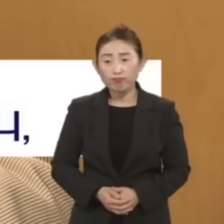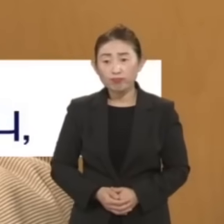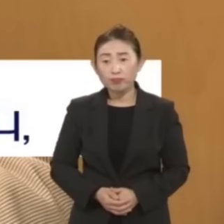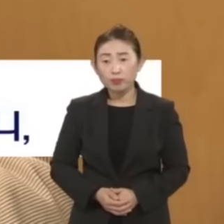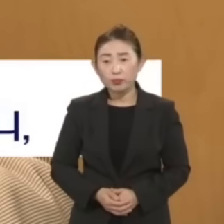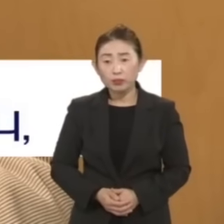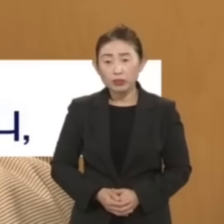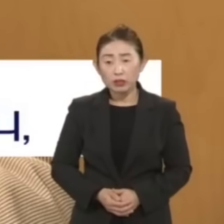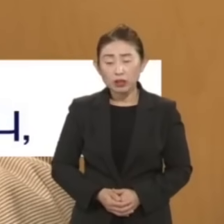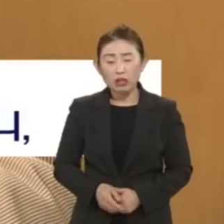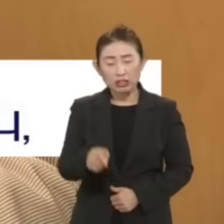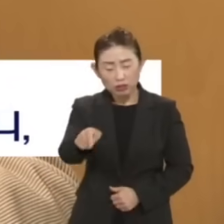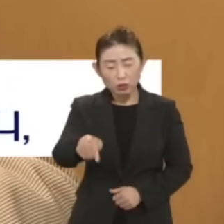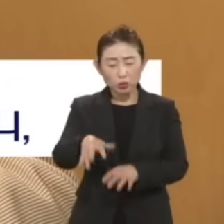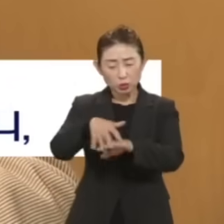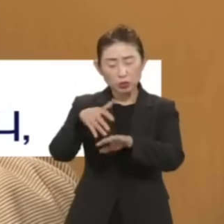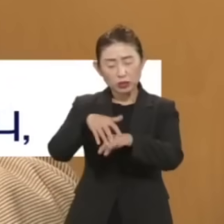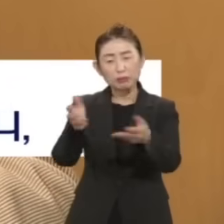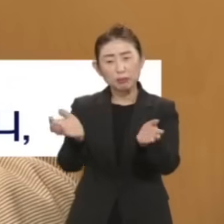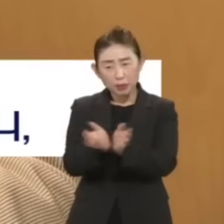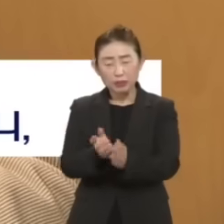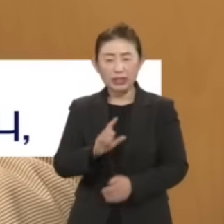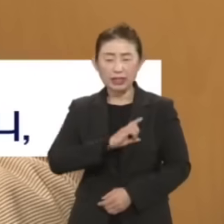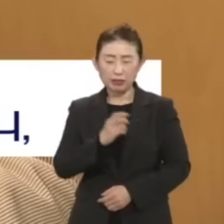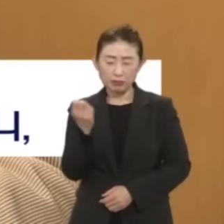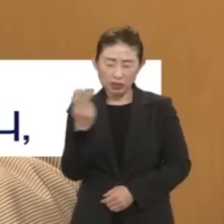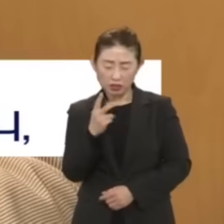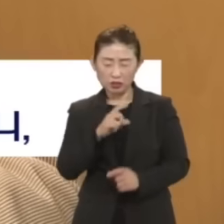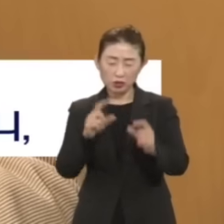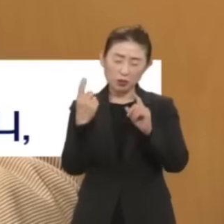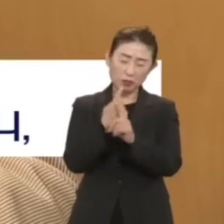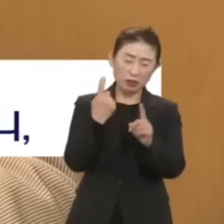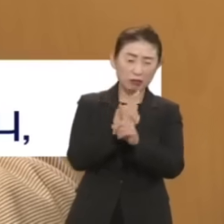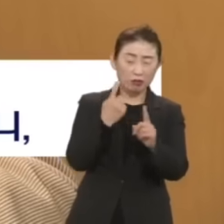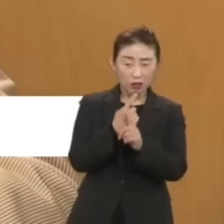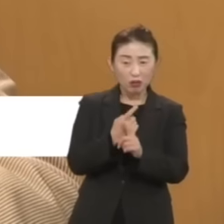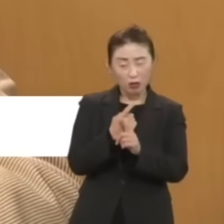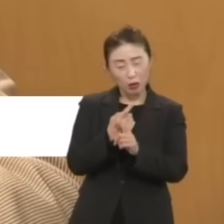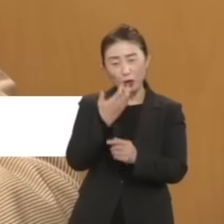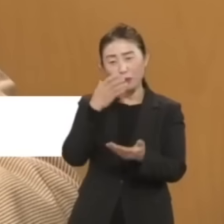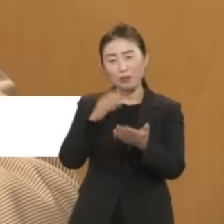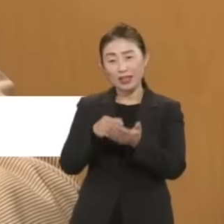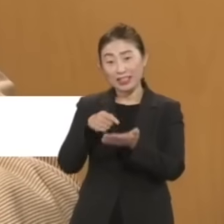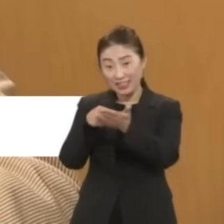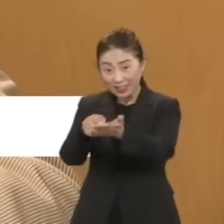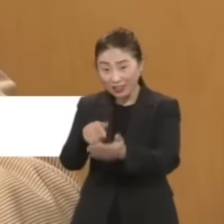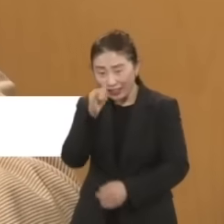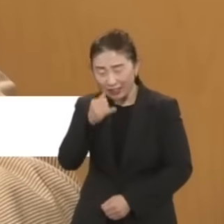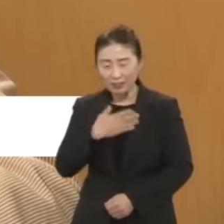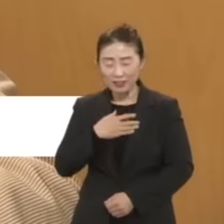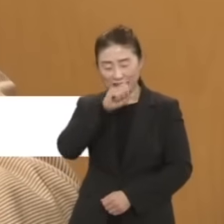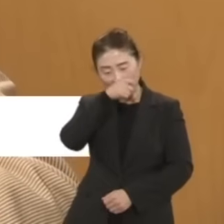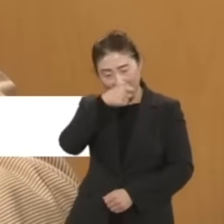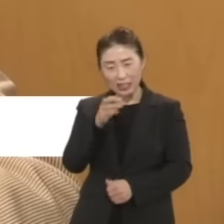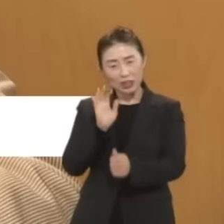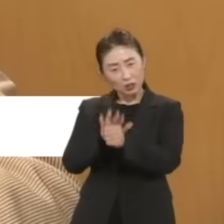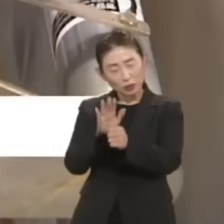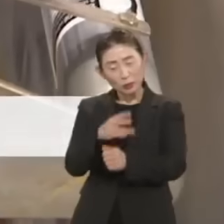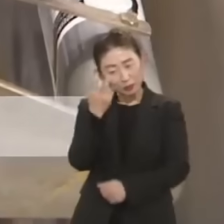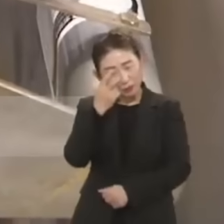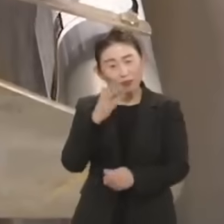법인 쪽에서 특허 재출원을 준비하고 있다고 하시니 저희들이 예산 지원은 적극적으로